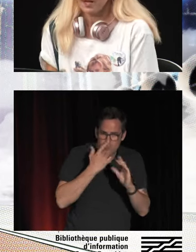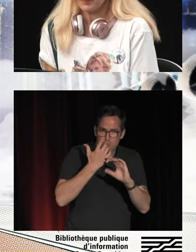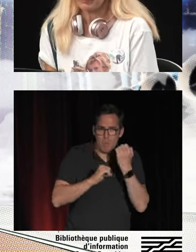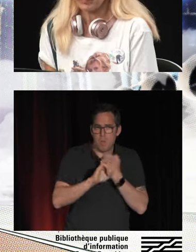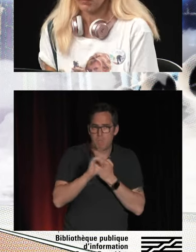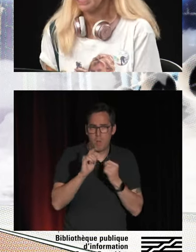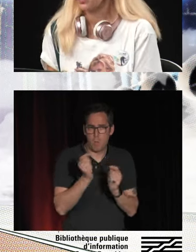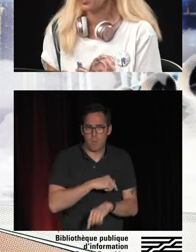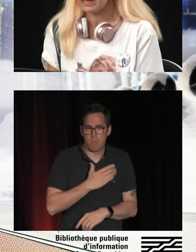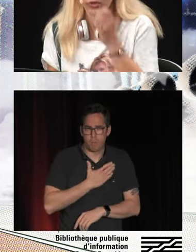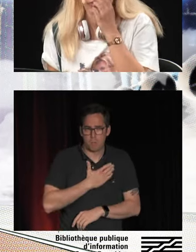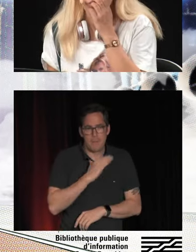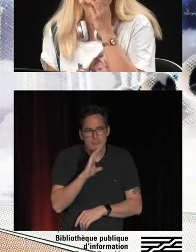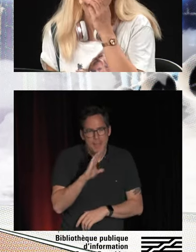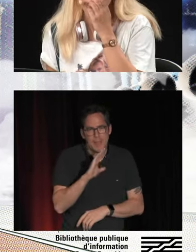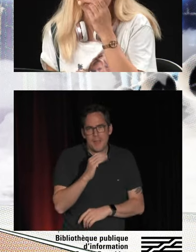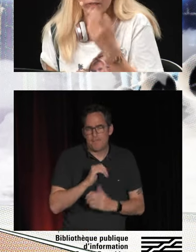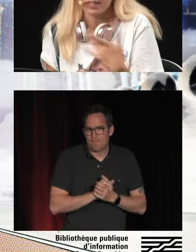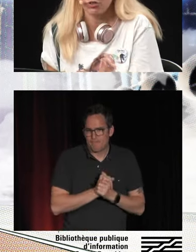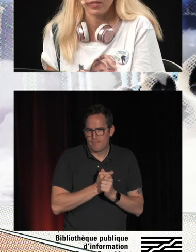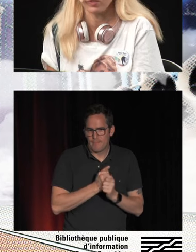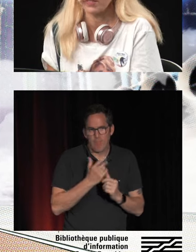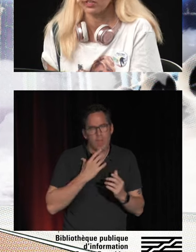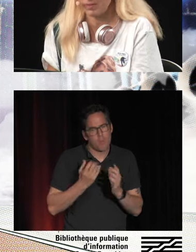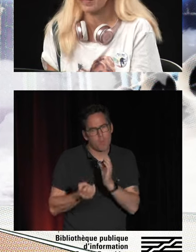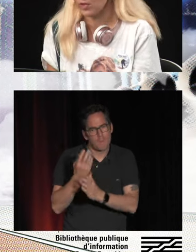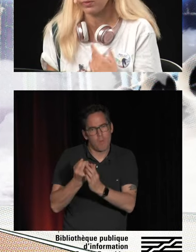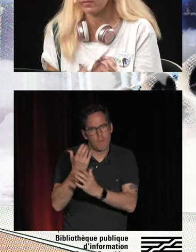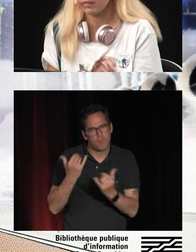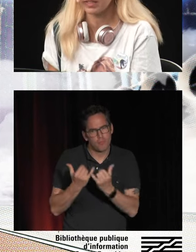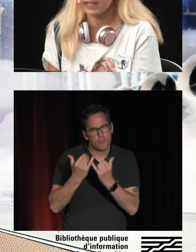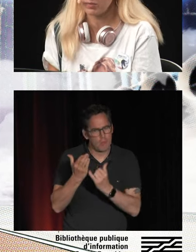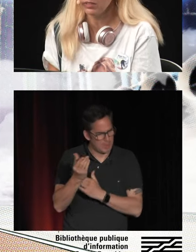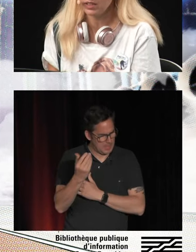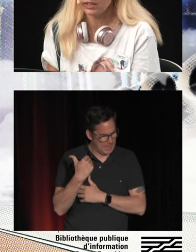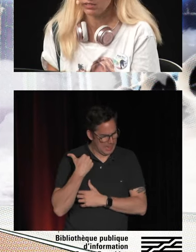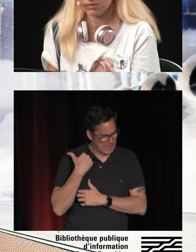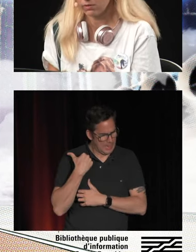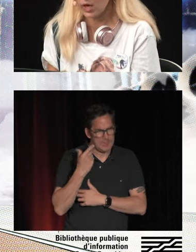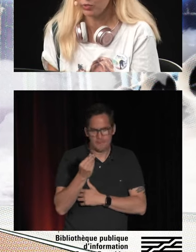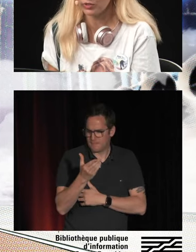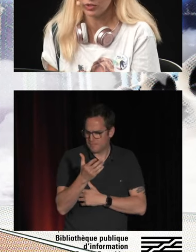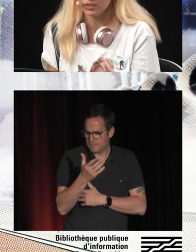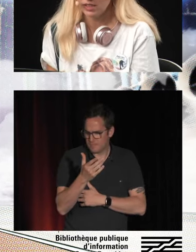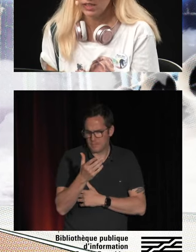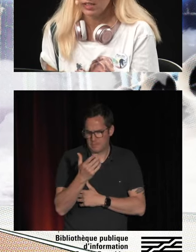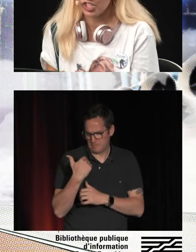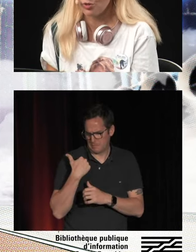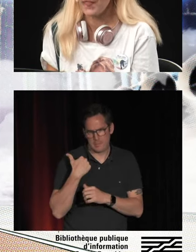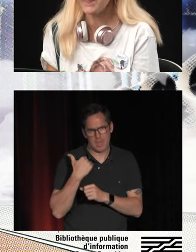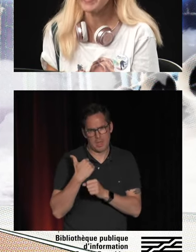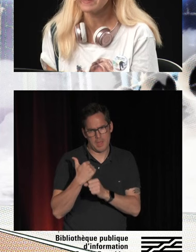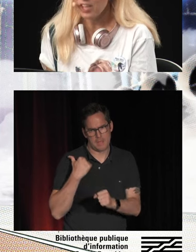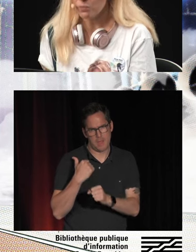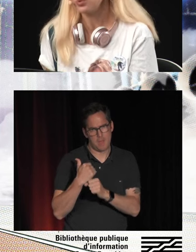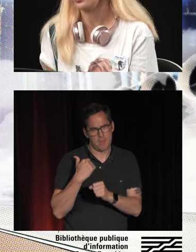tout. Mais dans les jeux, des fois il y a des jeux récents qui sortent, par exemple, récemment, il y a un peu moins d'un an, j'ai